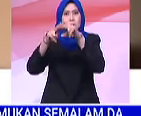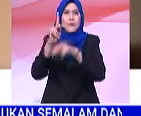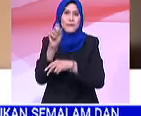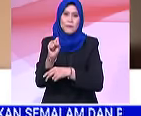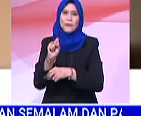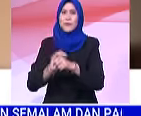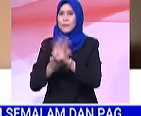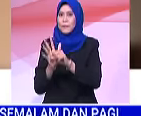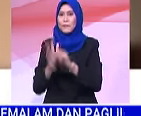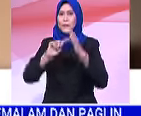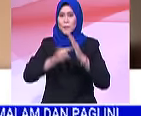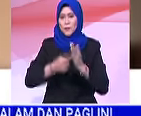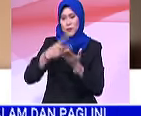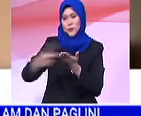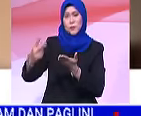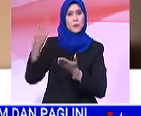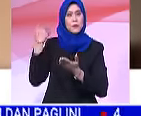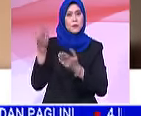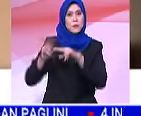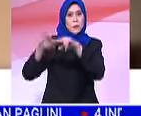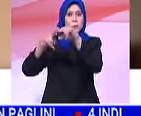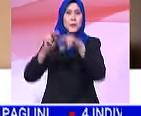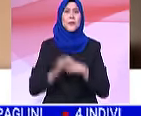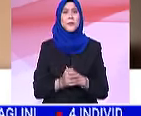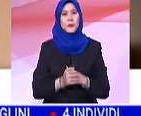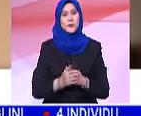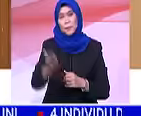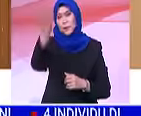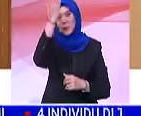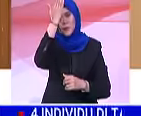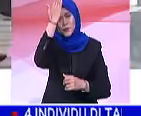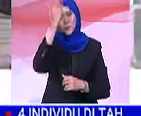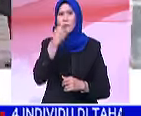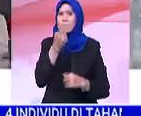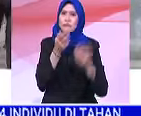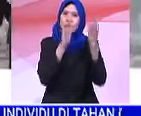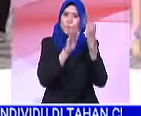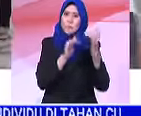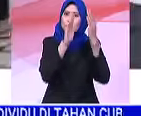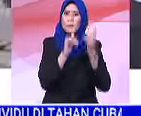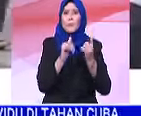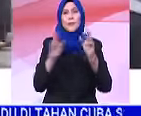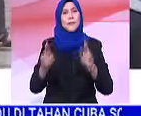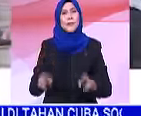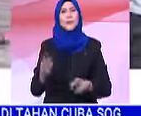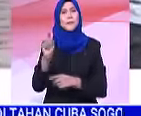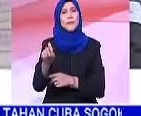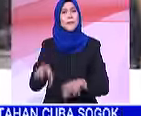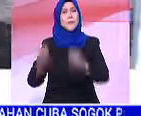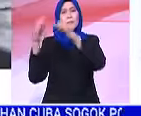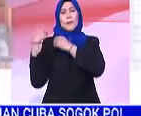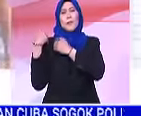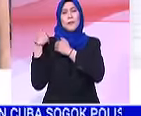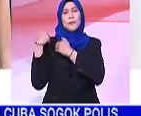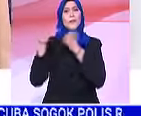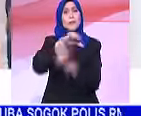kes COVID-19 sejak 2 minggu lepas. Seri Paduka Baginda turut menzahirkan harapan supaya rakyat melaksanakan tanggungjawab